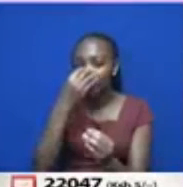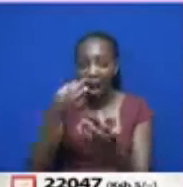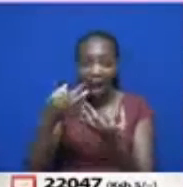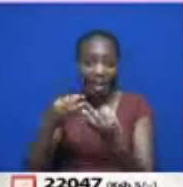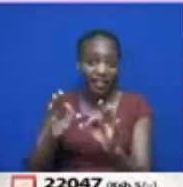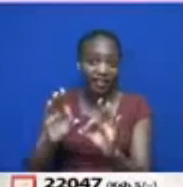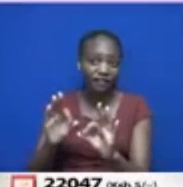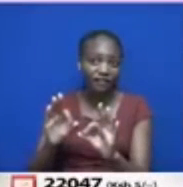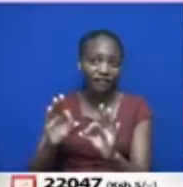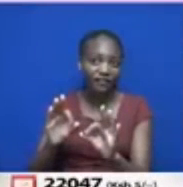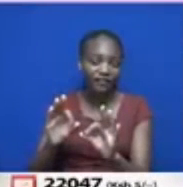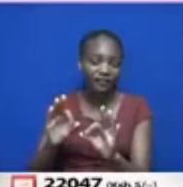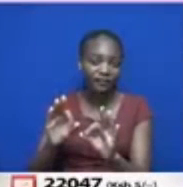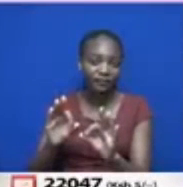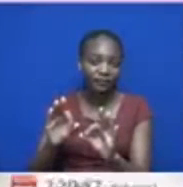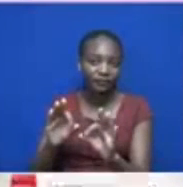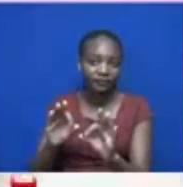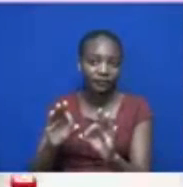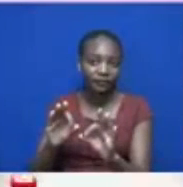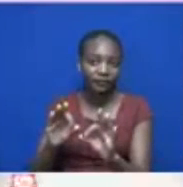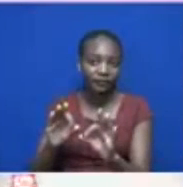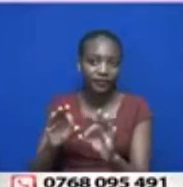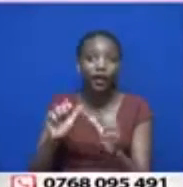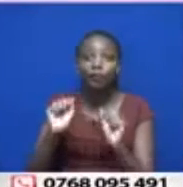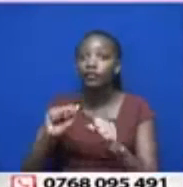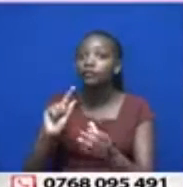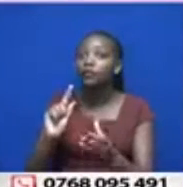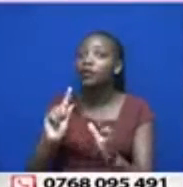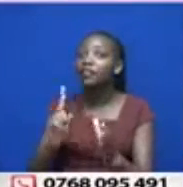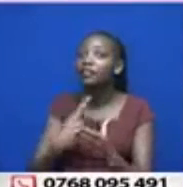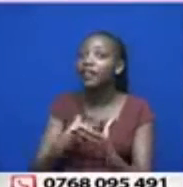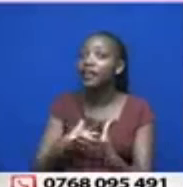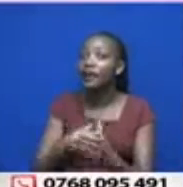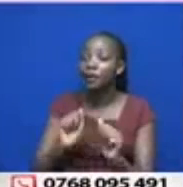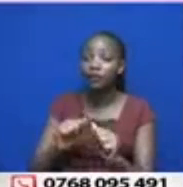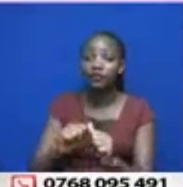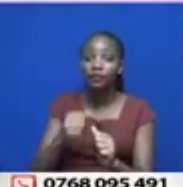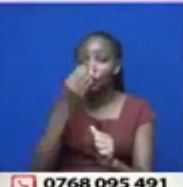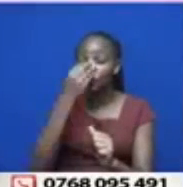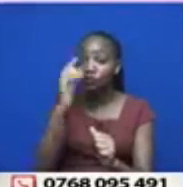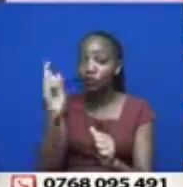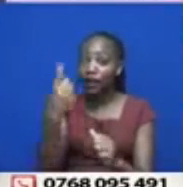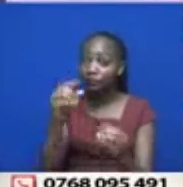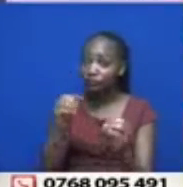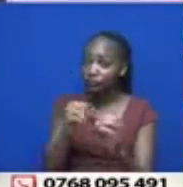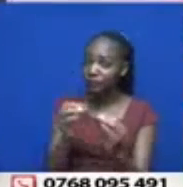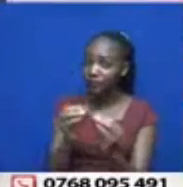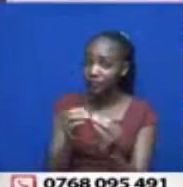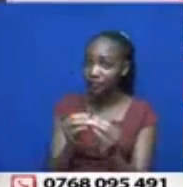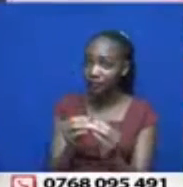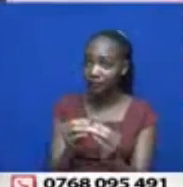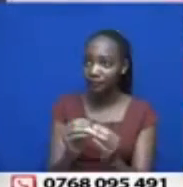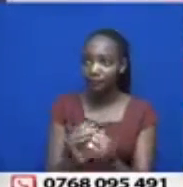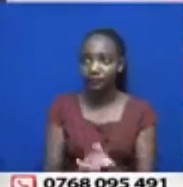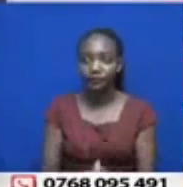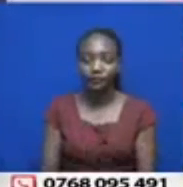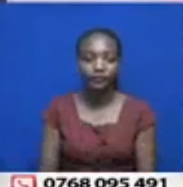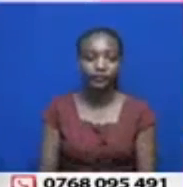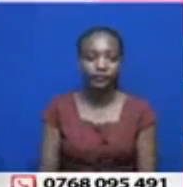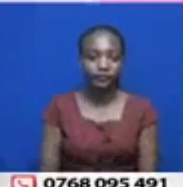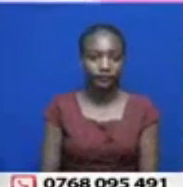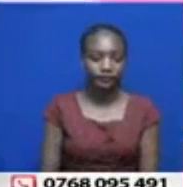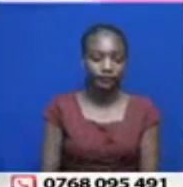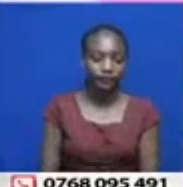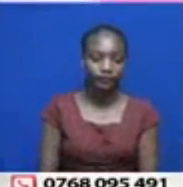ambao ungemfaidi, mm-hmm, angefika pale. Mm-hmm. Safi. Naomba ushikilie kauli yako hapo. Dakika ni 58.